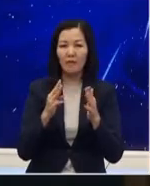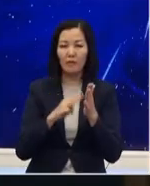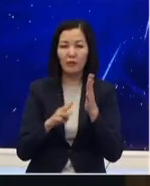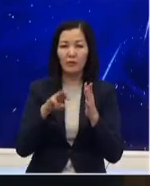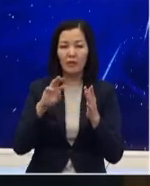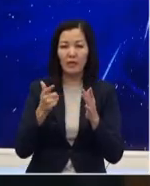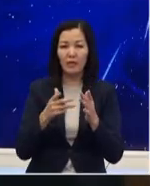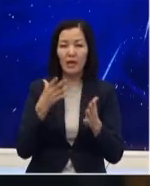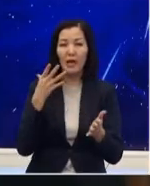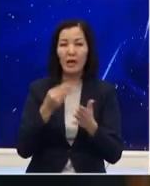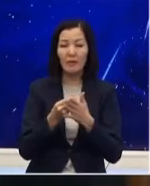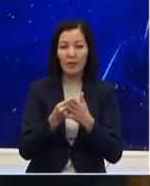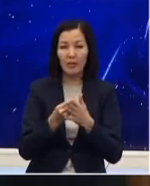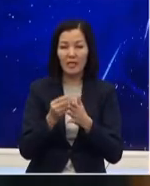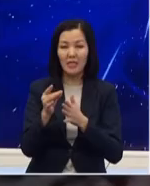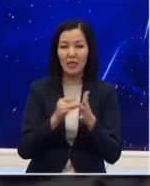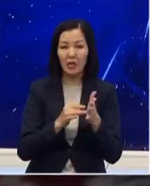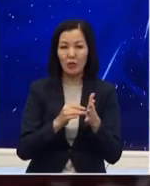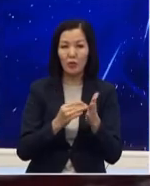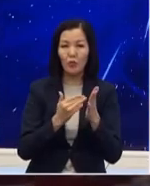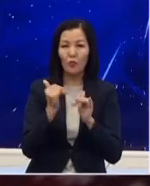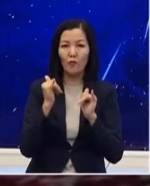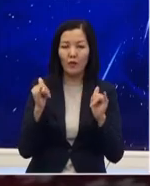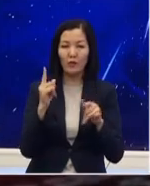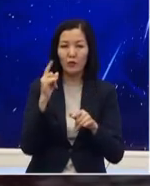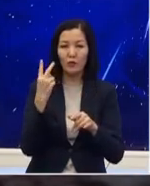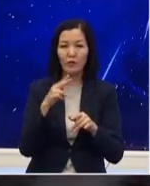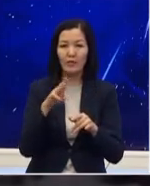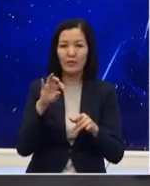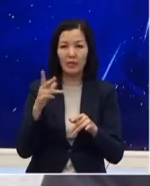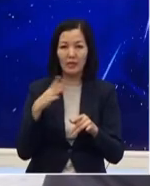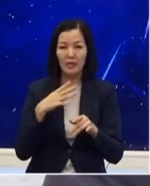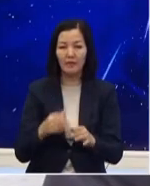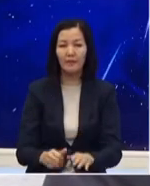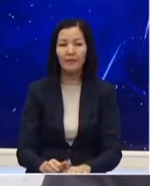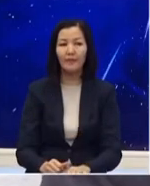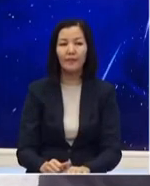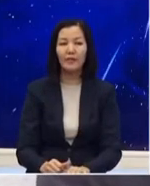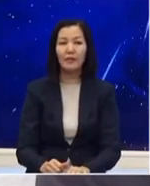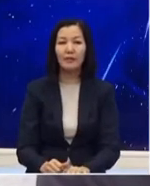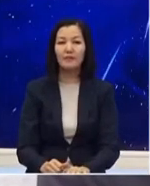тенге. При оплате наличными стоимость увеличится до 120 тенге.